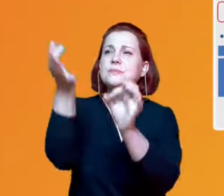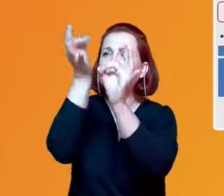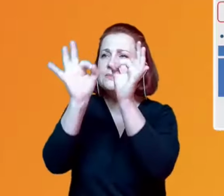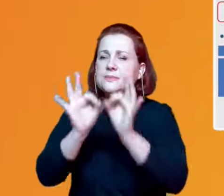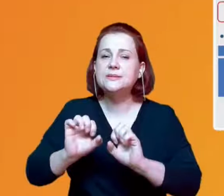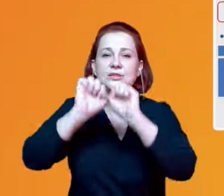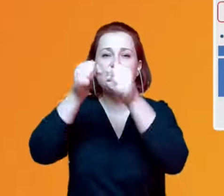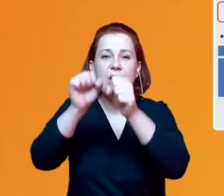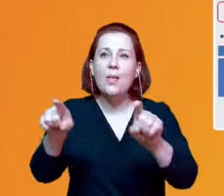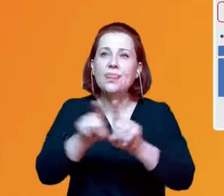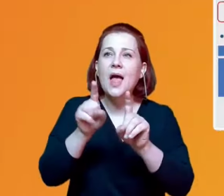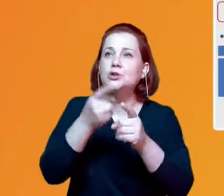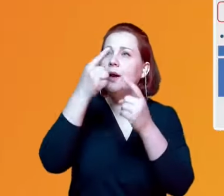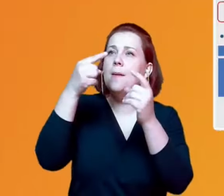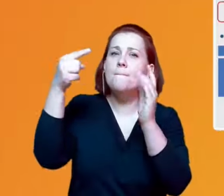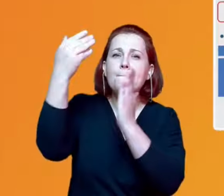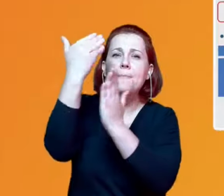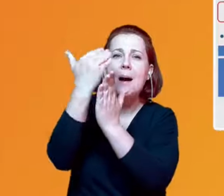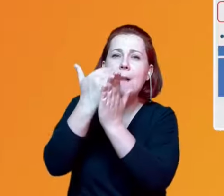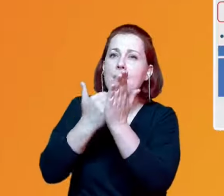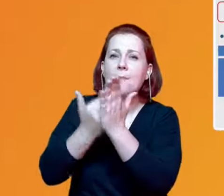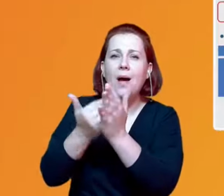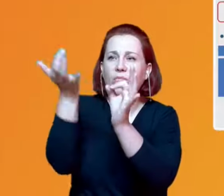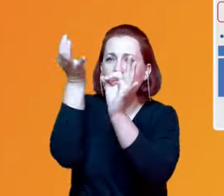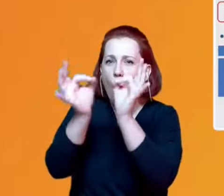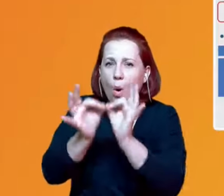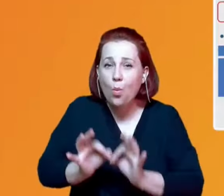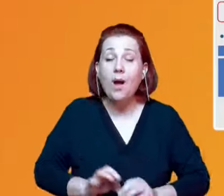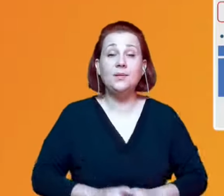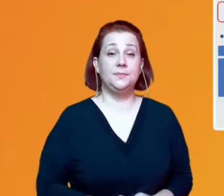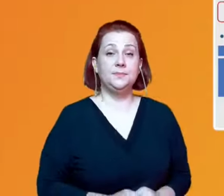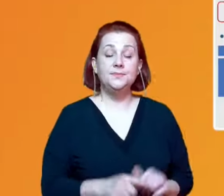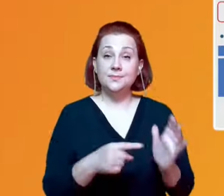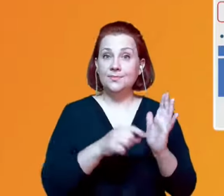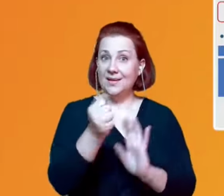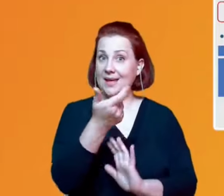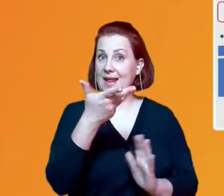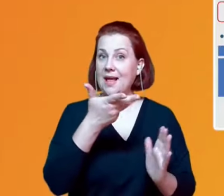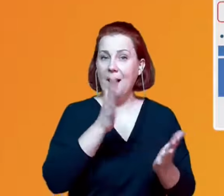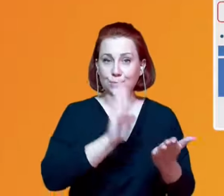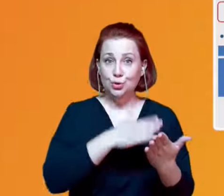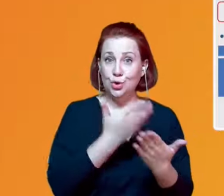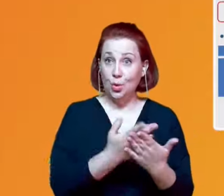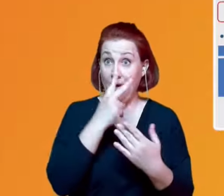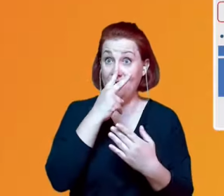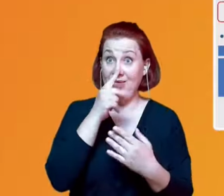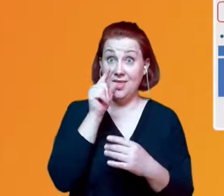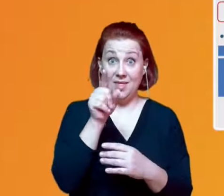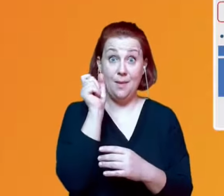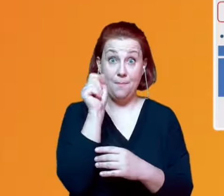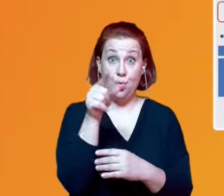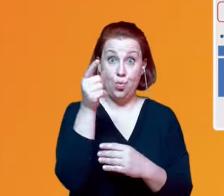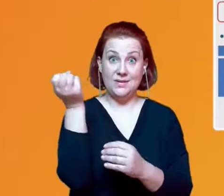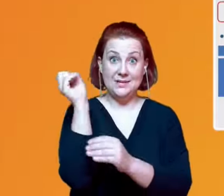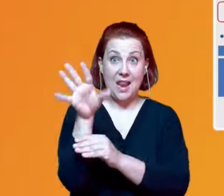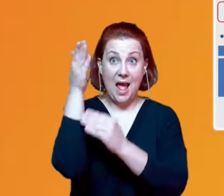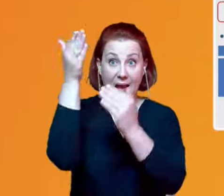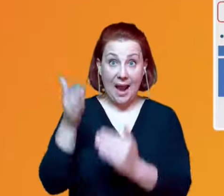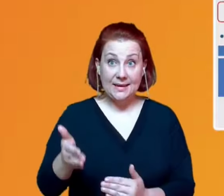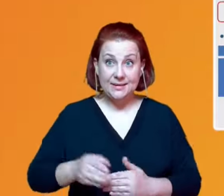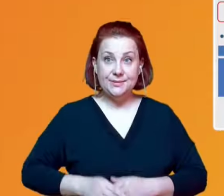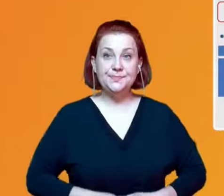szereg wskaźników, których kilka przykładów możecie państwo zobaczyć na właśnie wyświetlonym slajdzie.